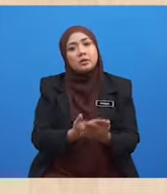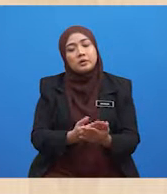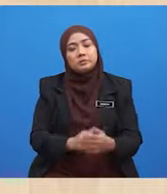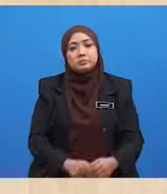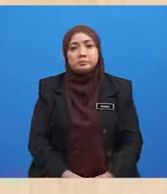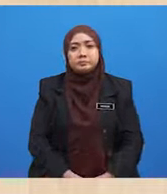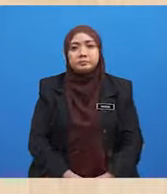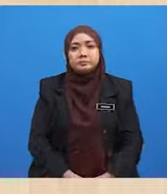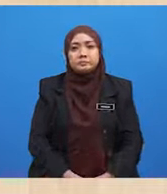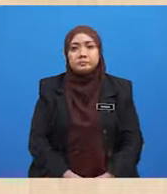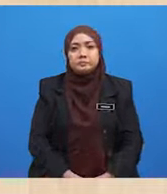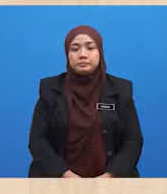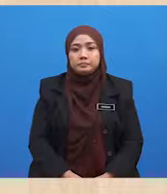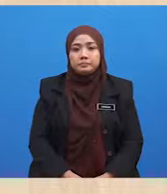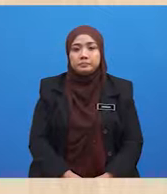terbaik